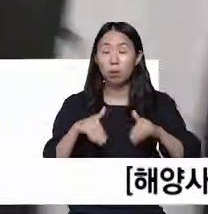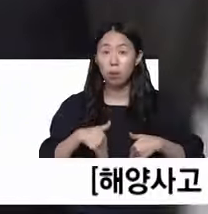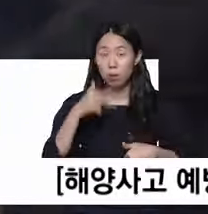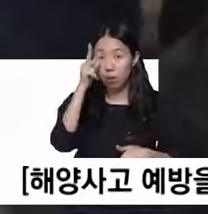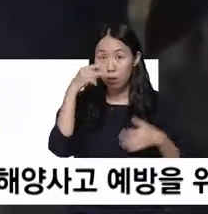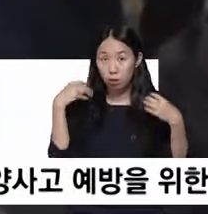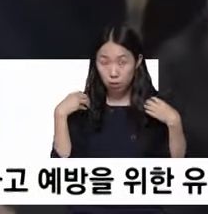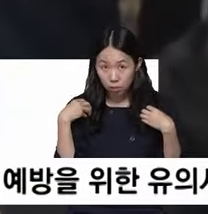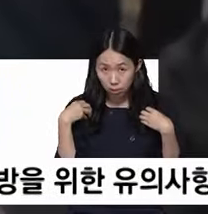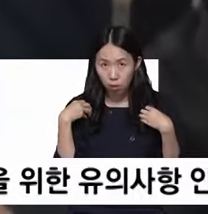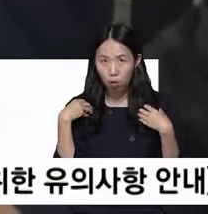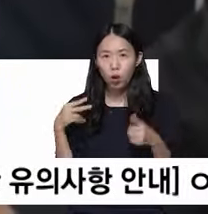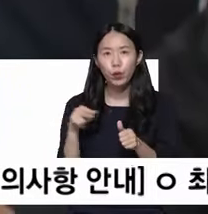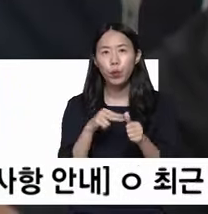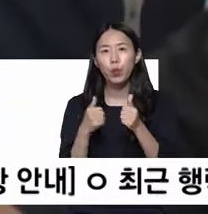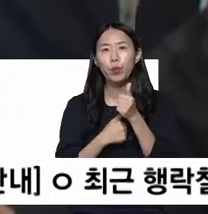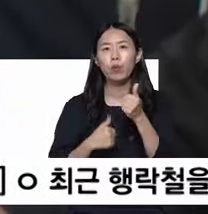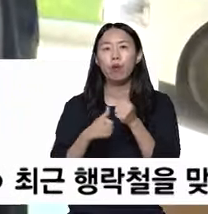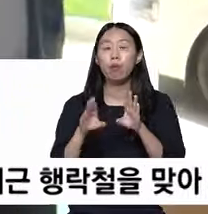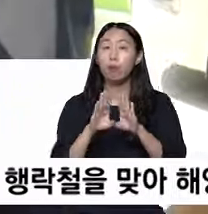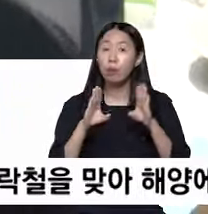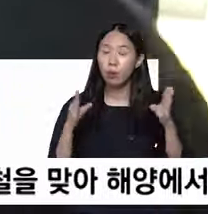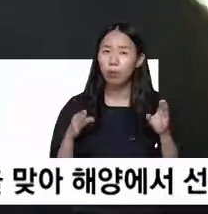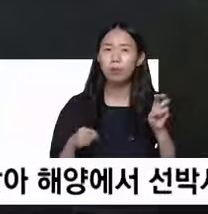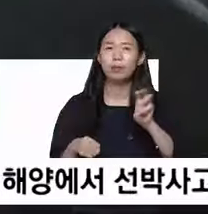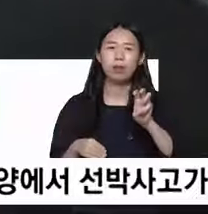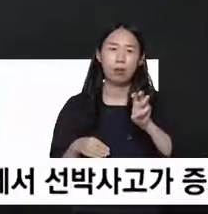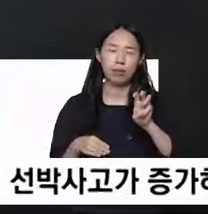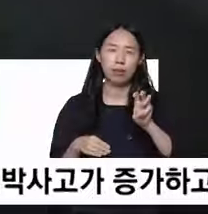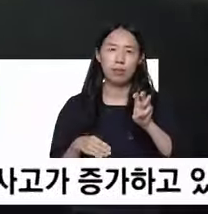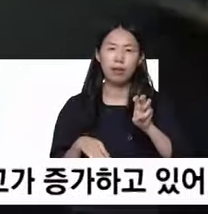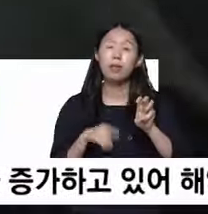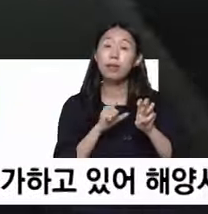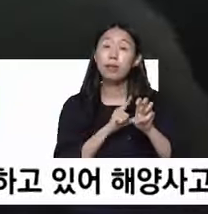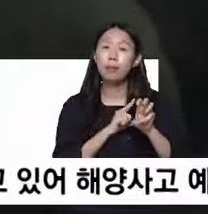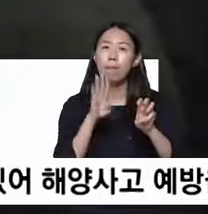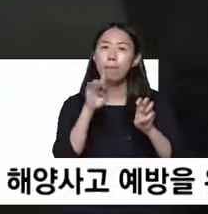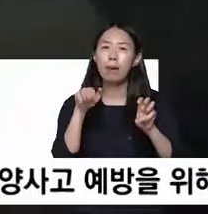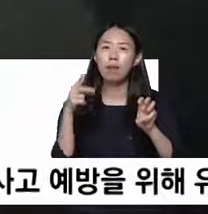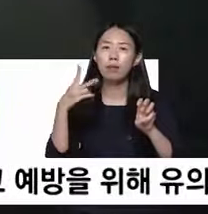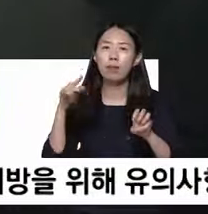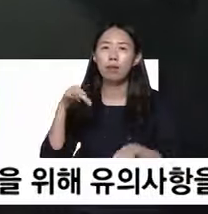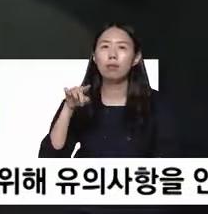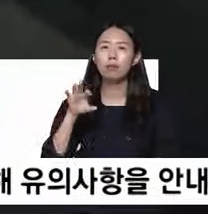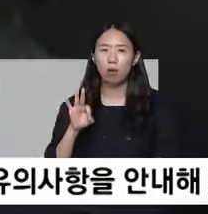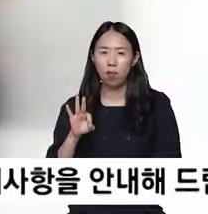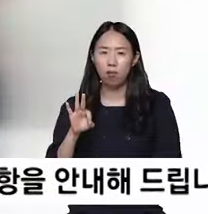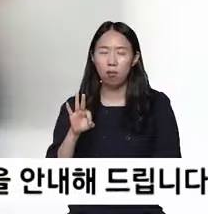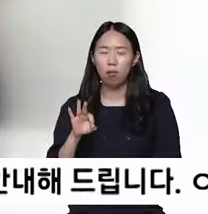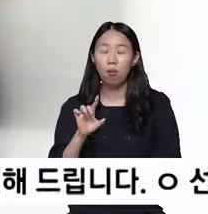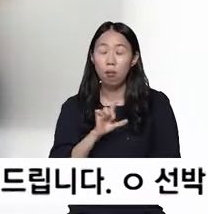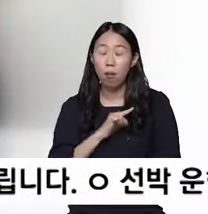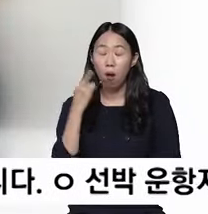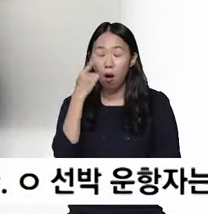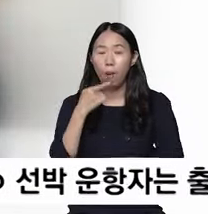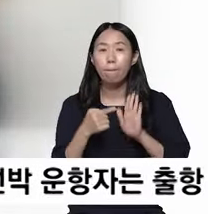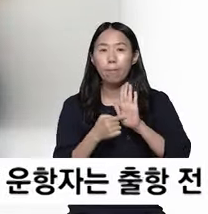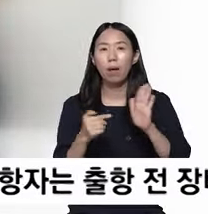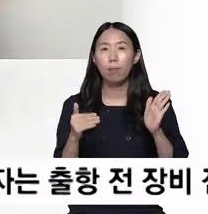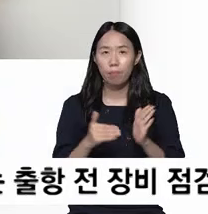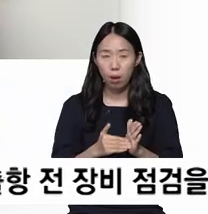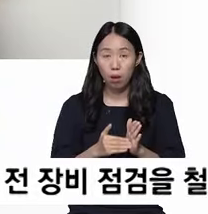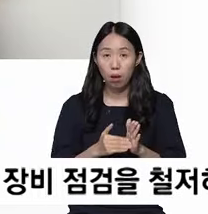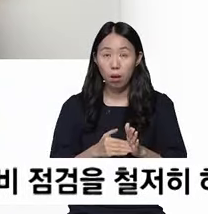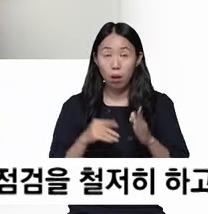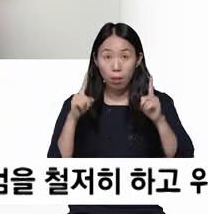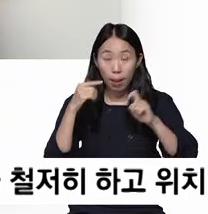전남경찰청은 신상정보공개위원회를 열고 30살 박대성의 이름과 얼굴 사진을 공개했습니다. 공개된 사진은 체포된